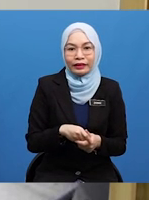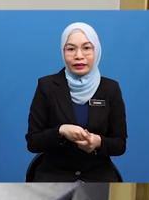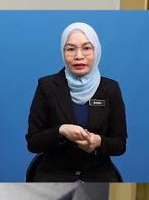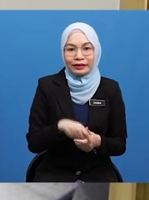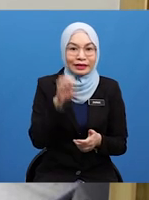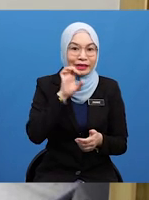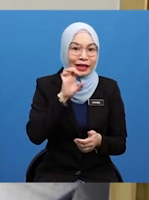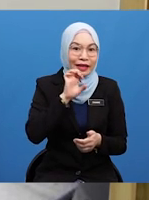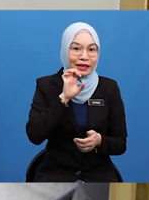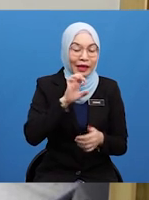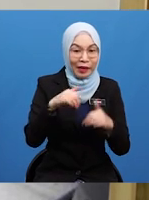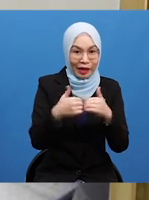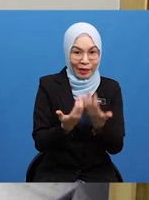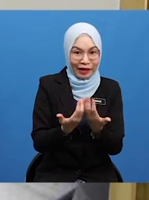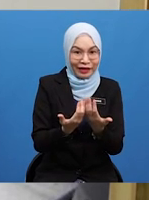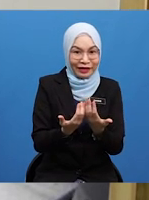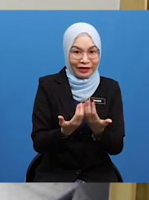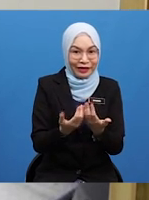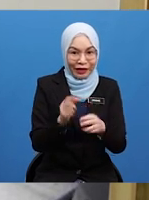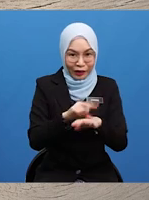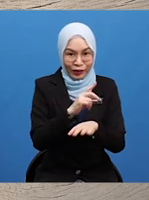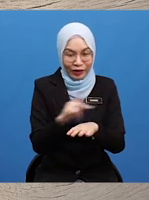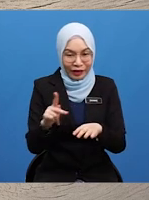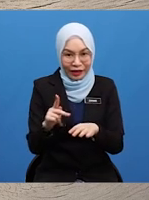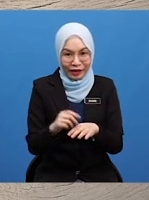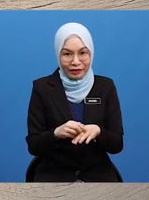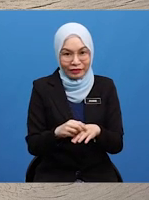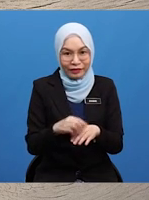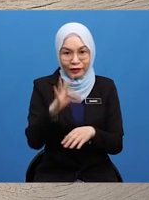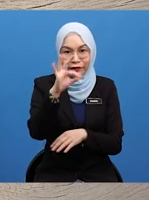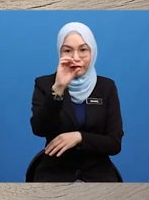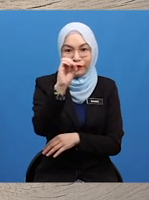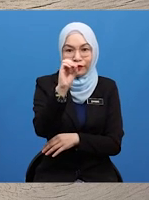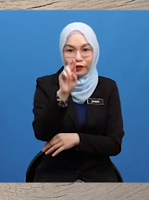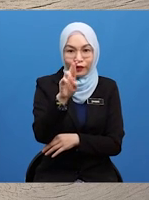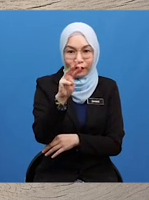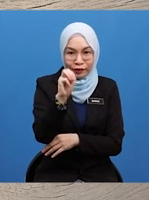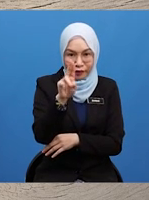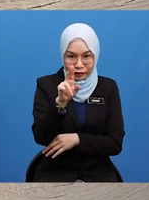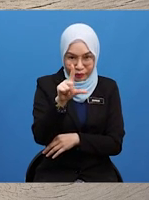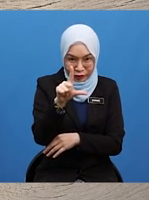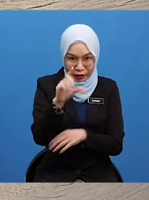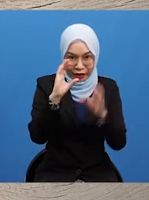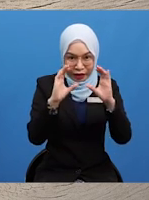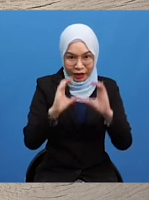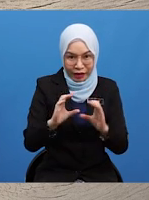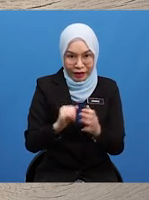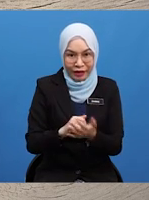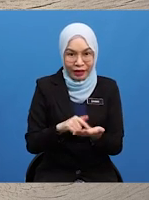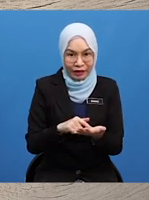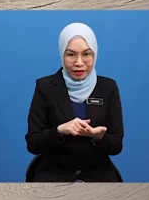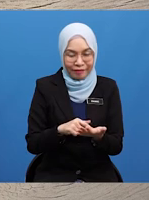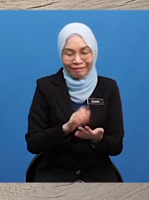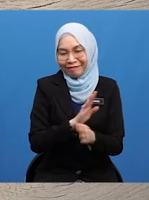Adakah memerlukan formula juga? Tidak perlu. Bagi mengukur isi padu cecair, kita hendaklah